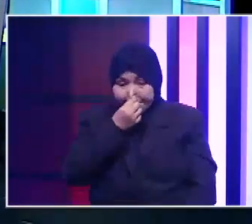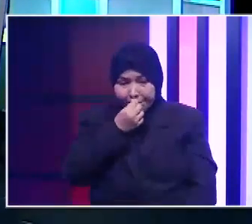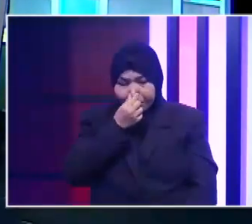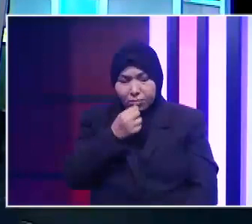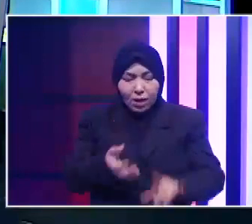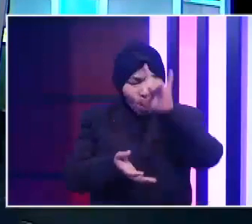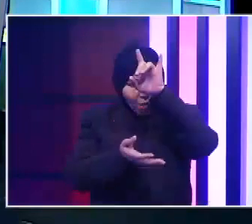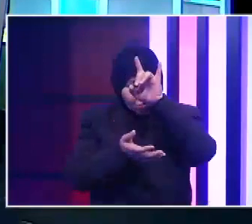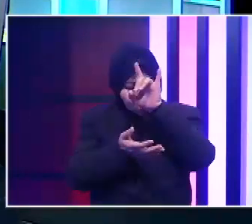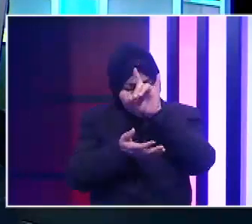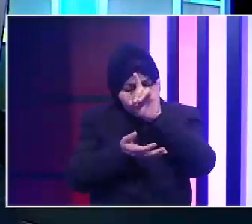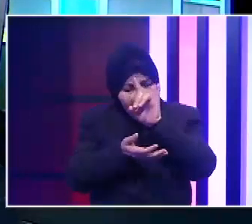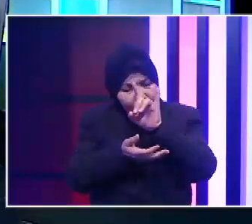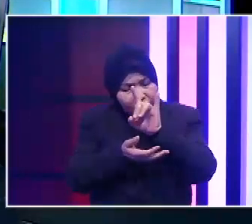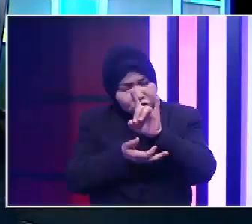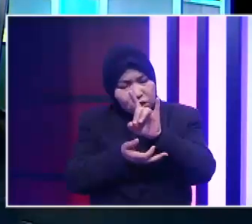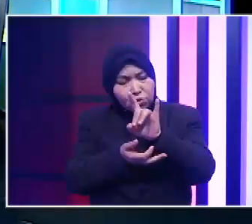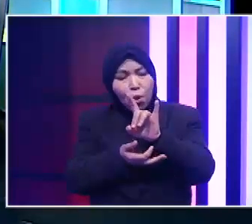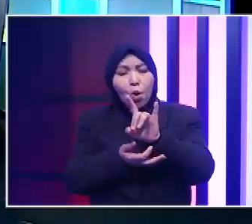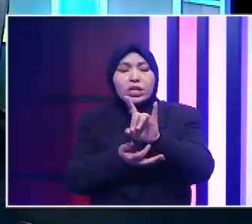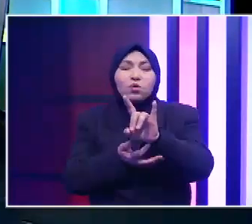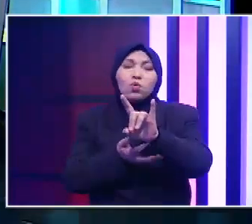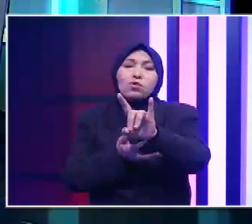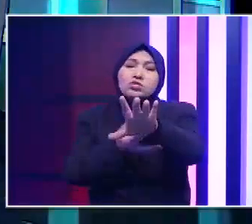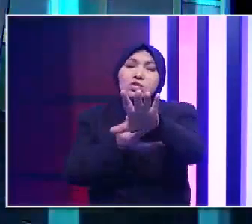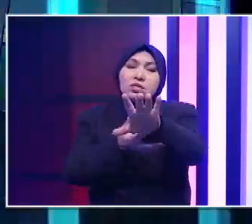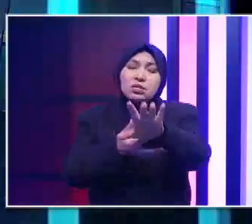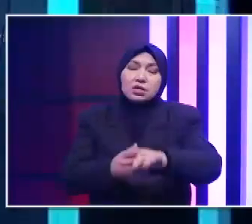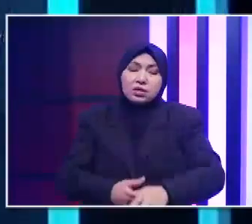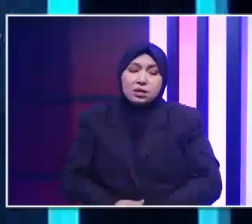Hai Lawu Billahi minas syaiton nirojim